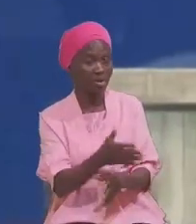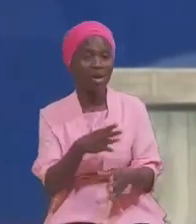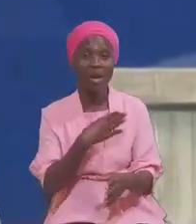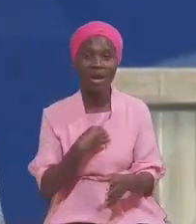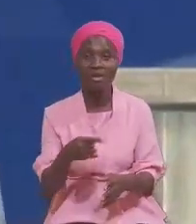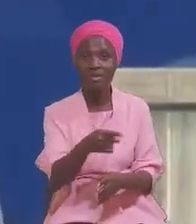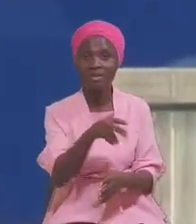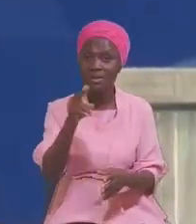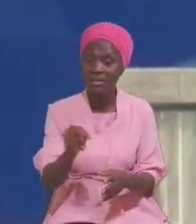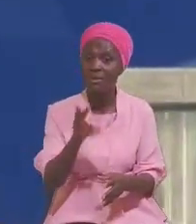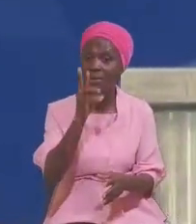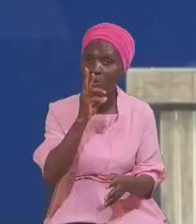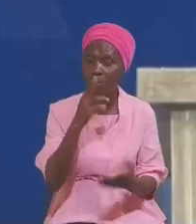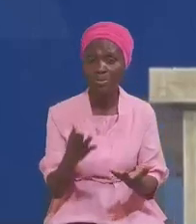d'eau.